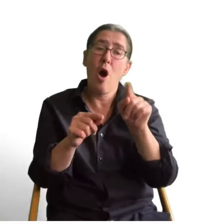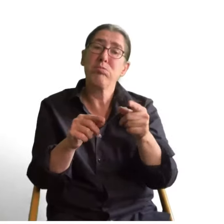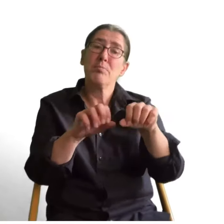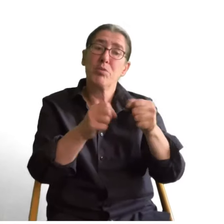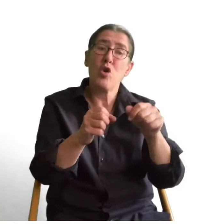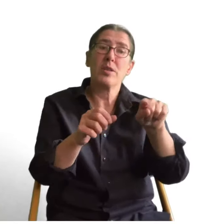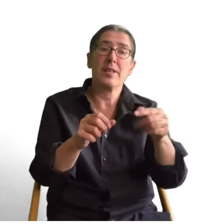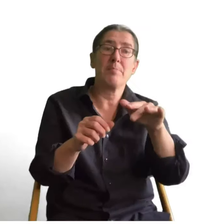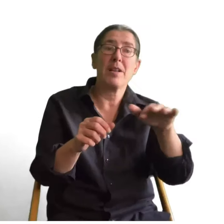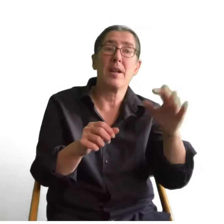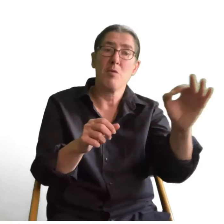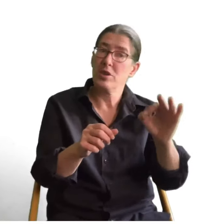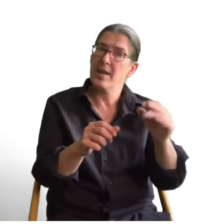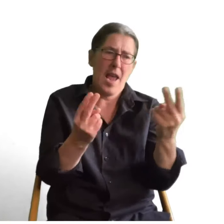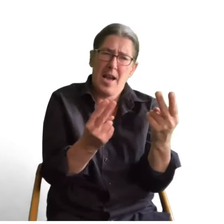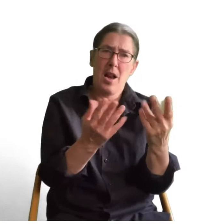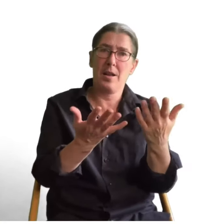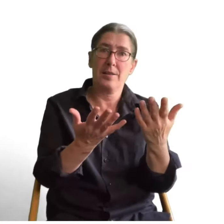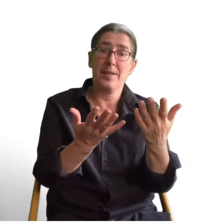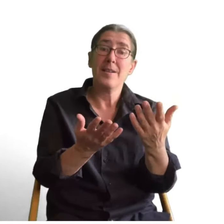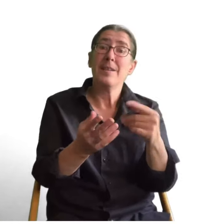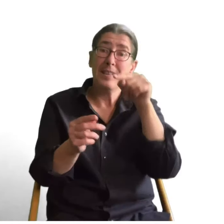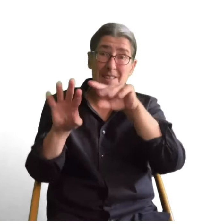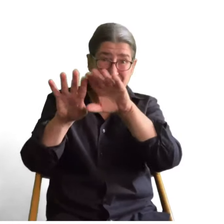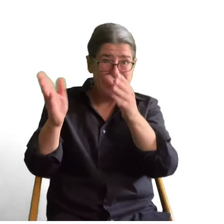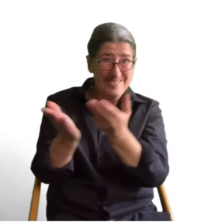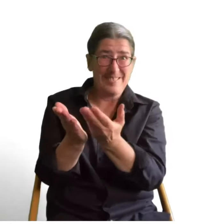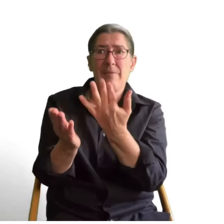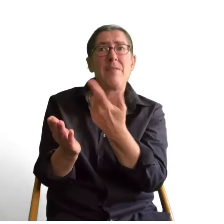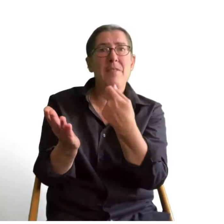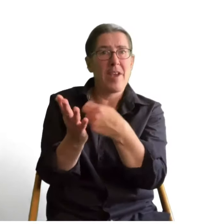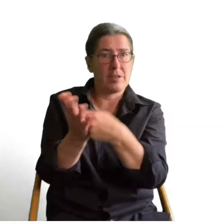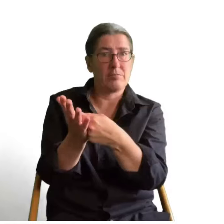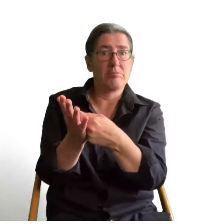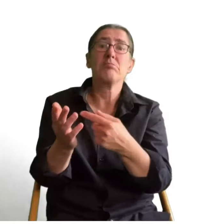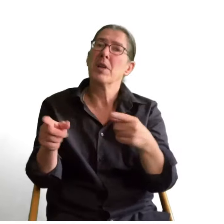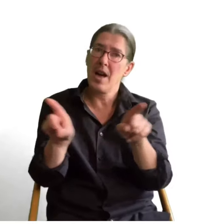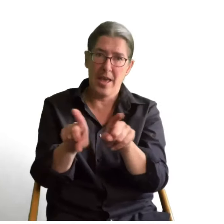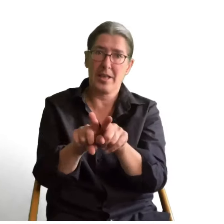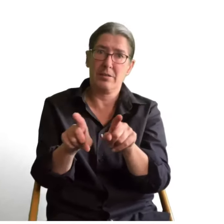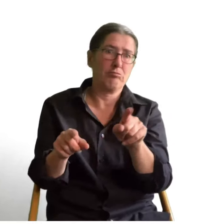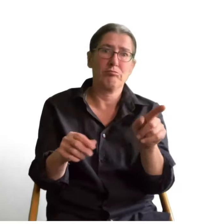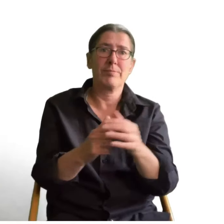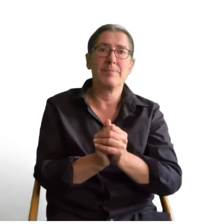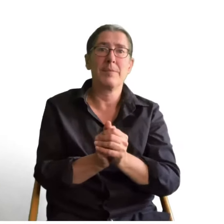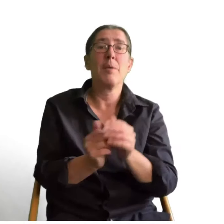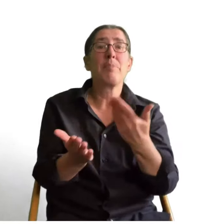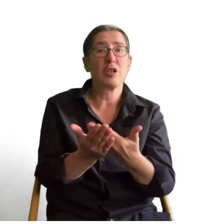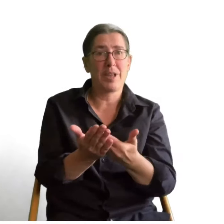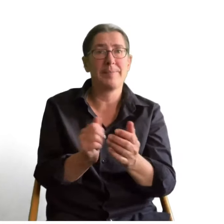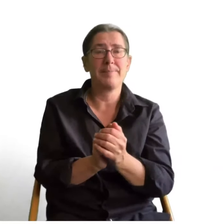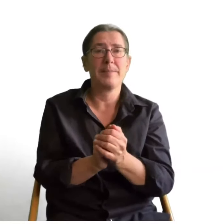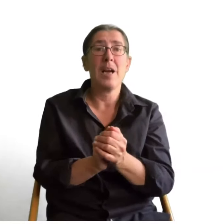das Ganze darstelle. Der Wert von dem Ganzen, also wie viel das wert ist, bleibt immer gleich.